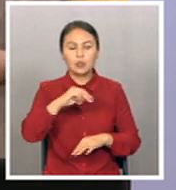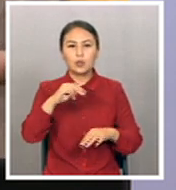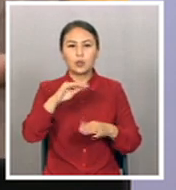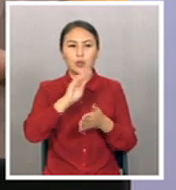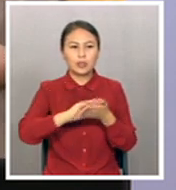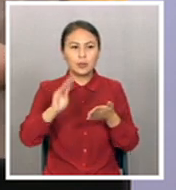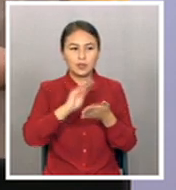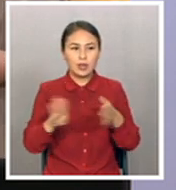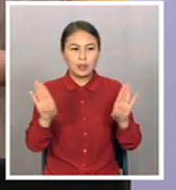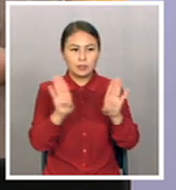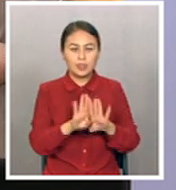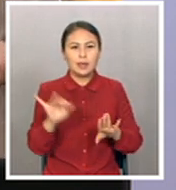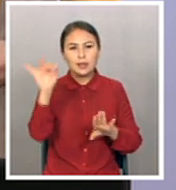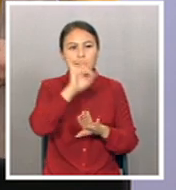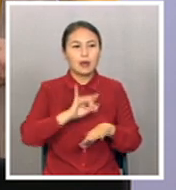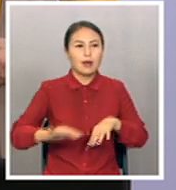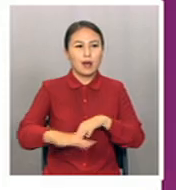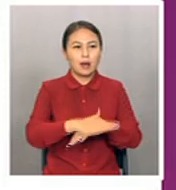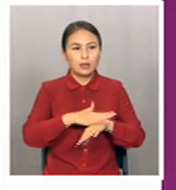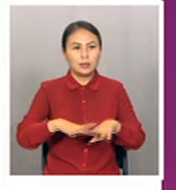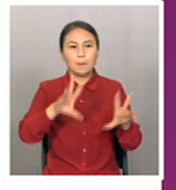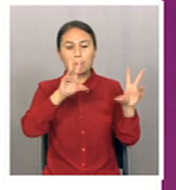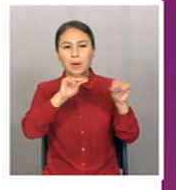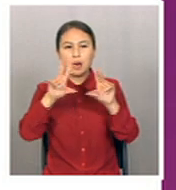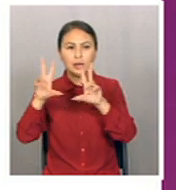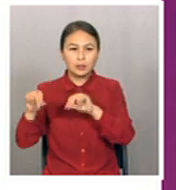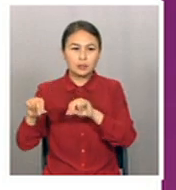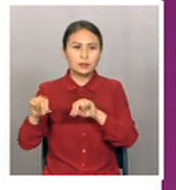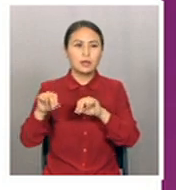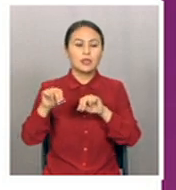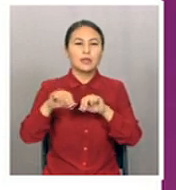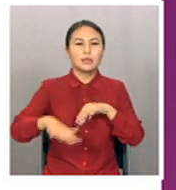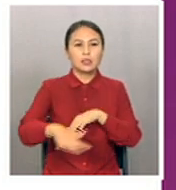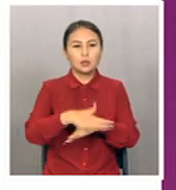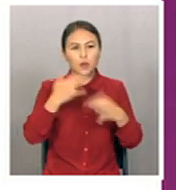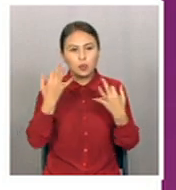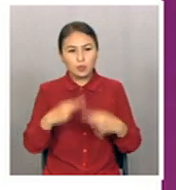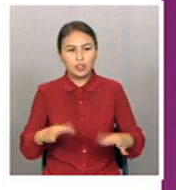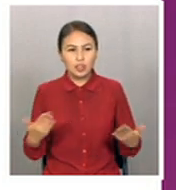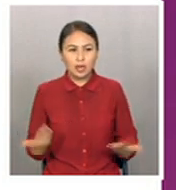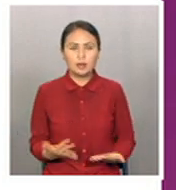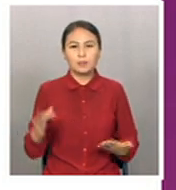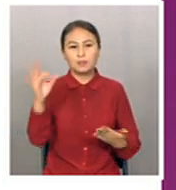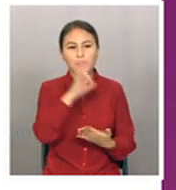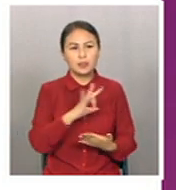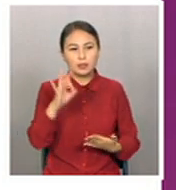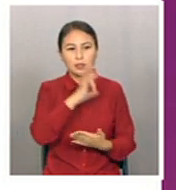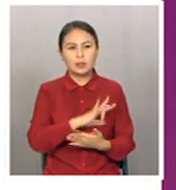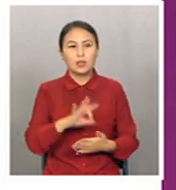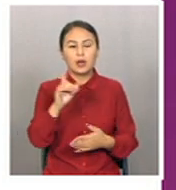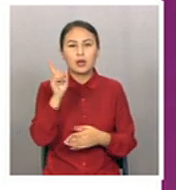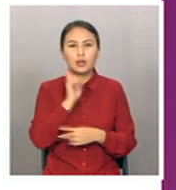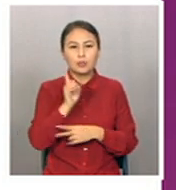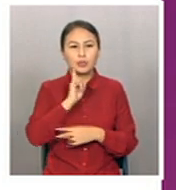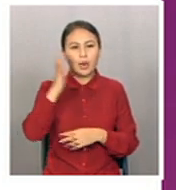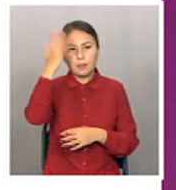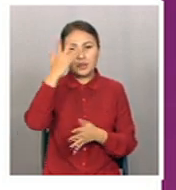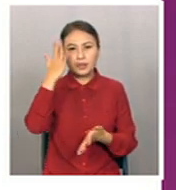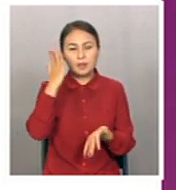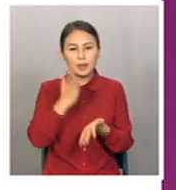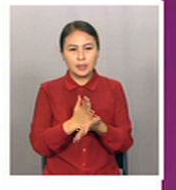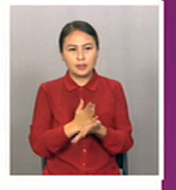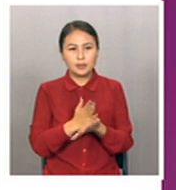әңгіме. Ертегіде халықтың бақыт, жайлы мекен, еркін өмір туралы үміт армандары баяндалады.